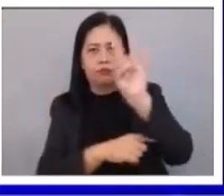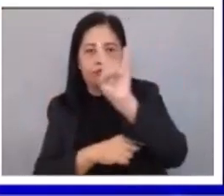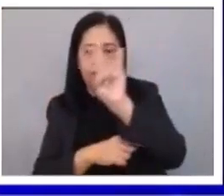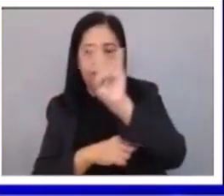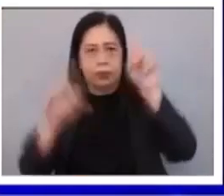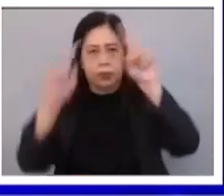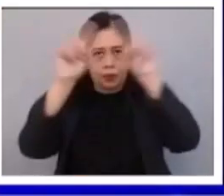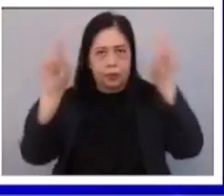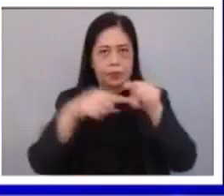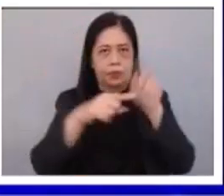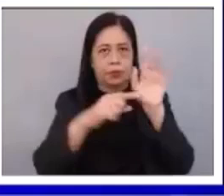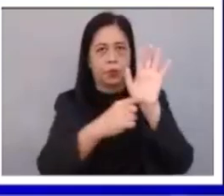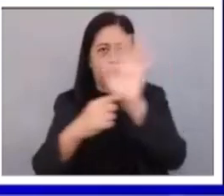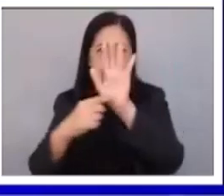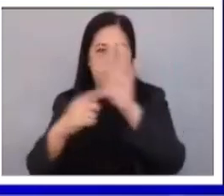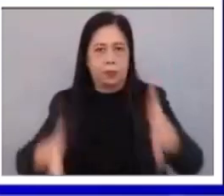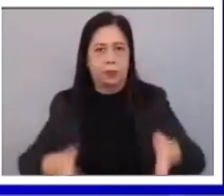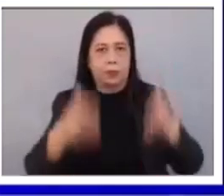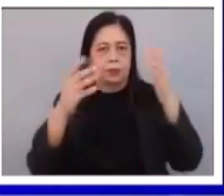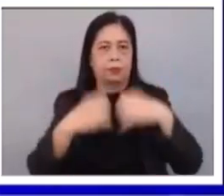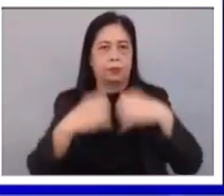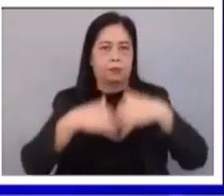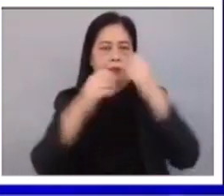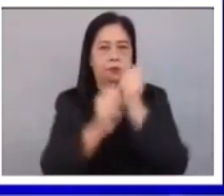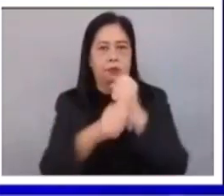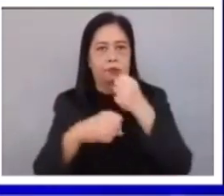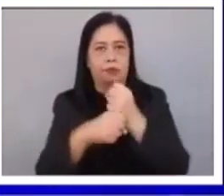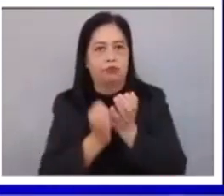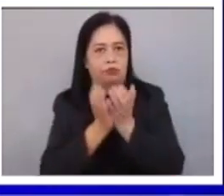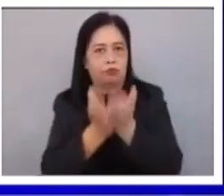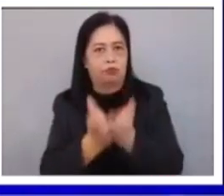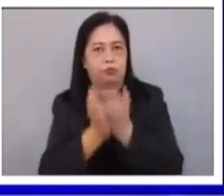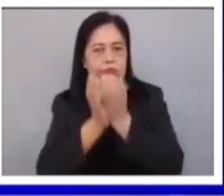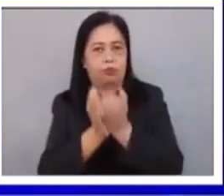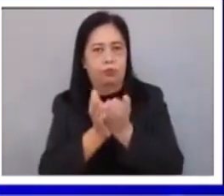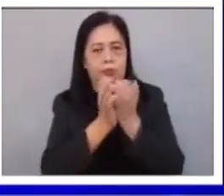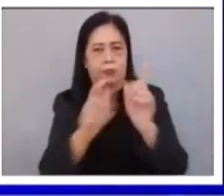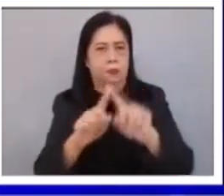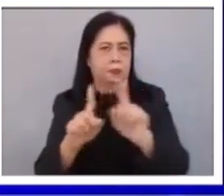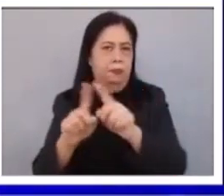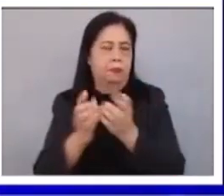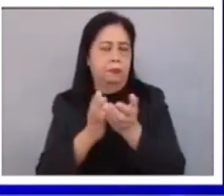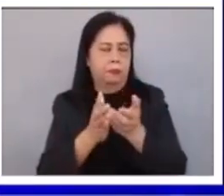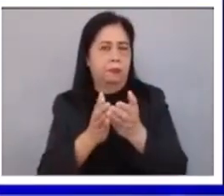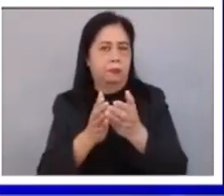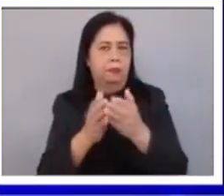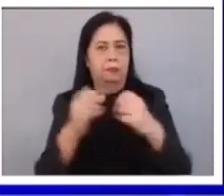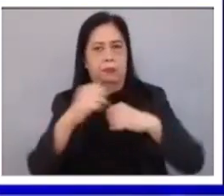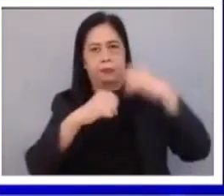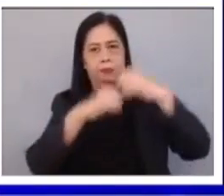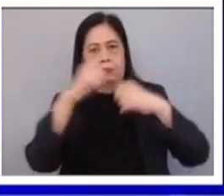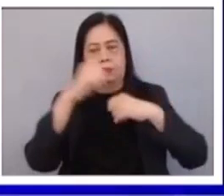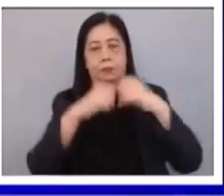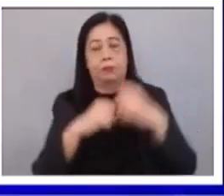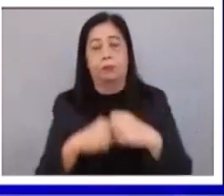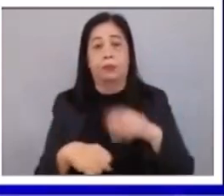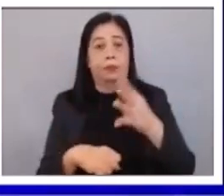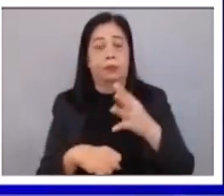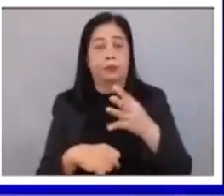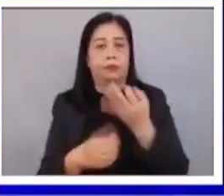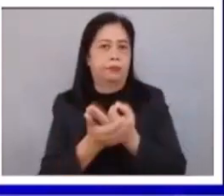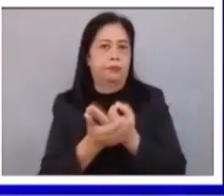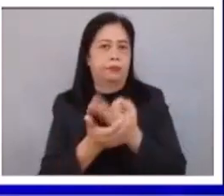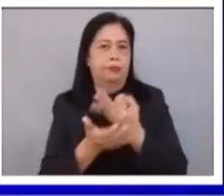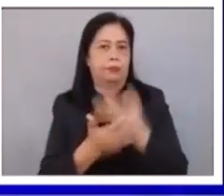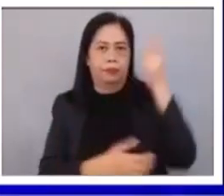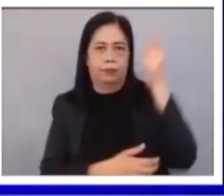at building of ship and floating structure. Pang-apat, financial and insurance activities, may